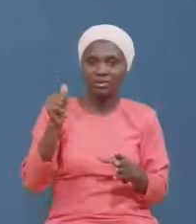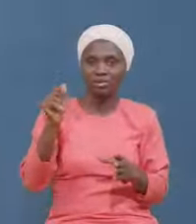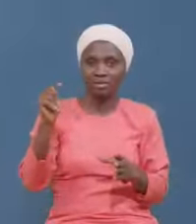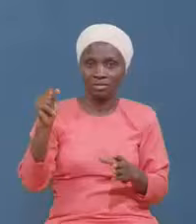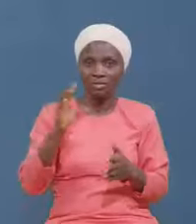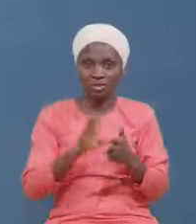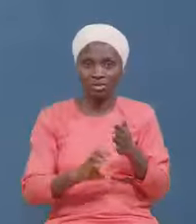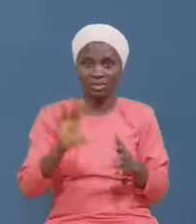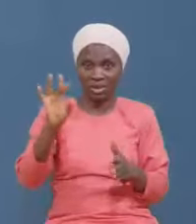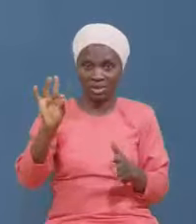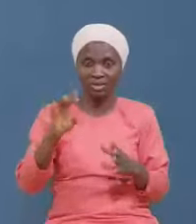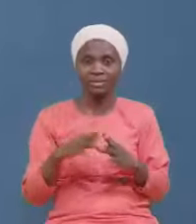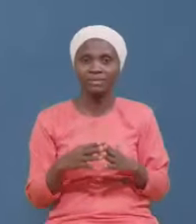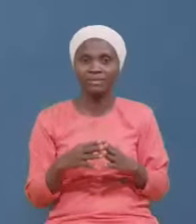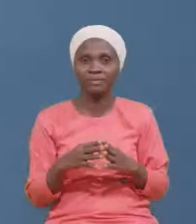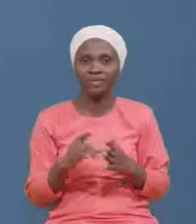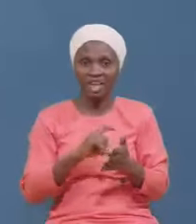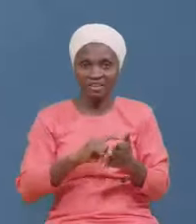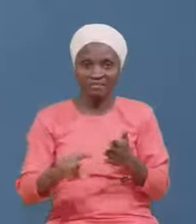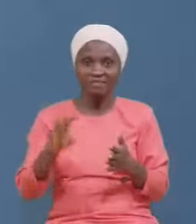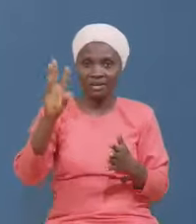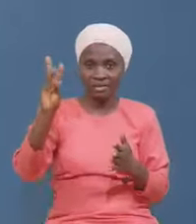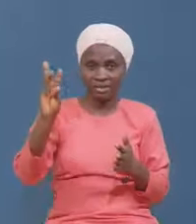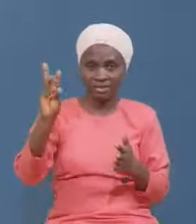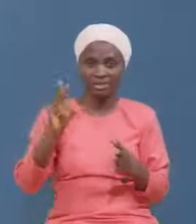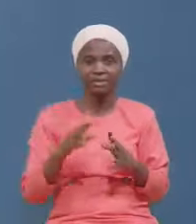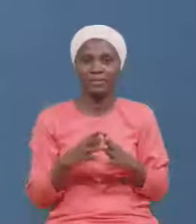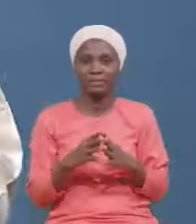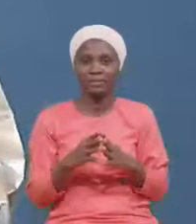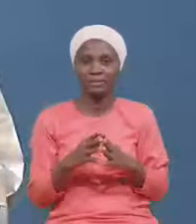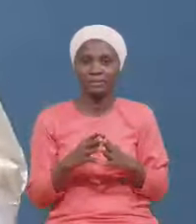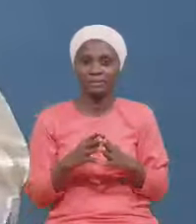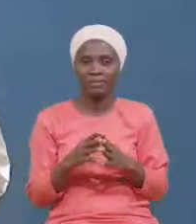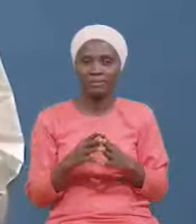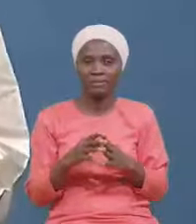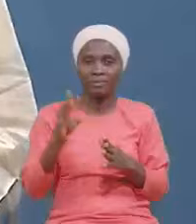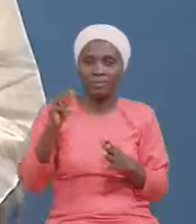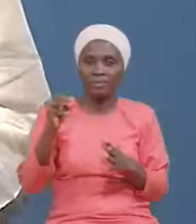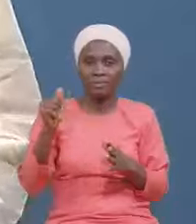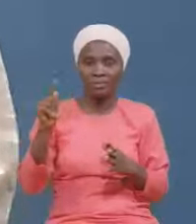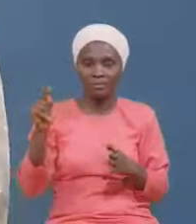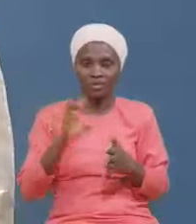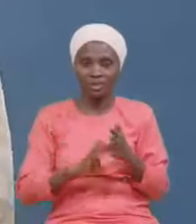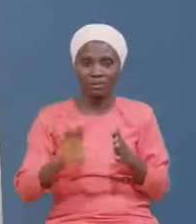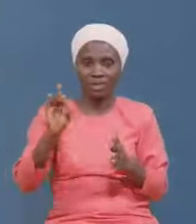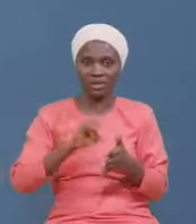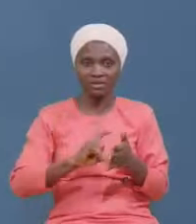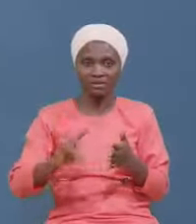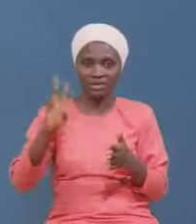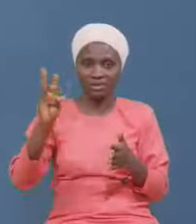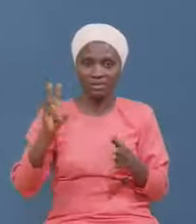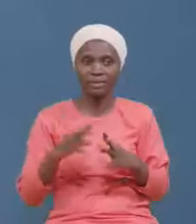సువార్త 8వ అధ్యాయం చూడండి. Reading from verse 16. 16వ వచనం నుంచి మనం చూస్తే. In Matthew chapter 8 verse 16. మత్తయి